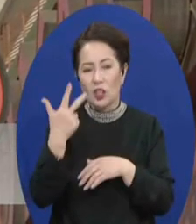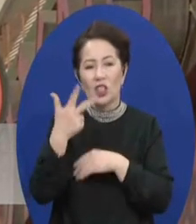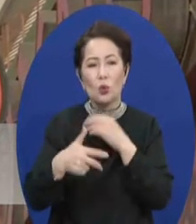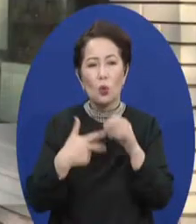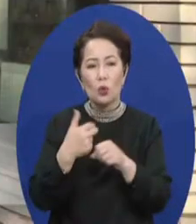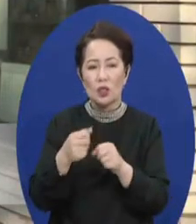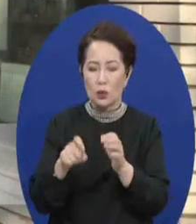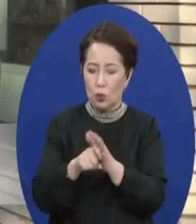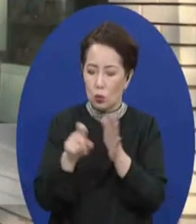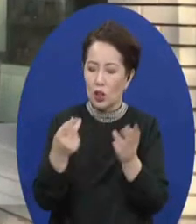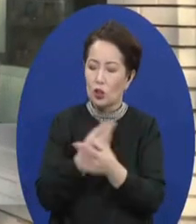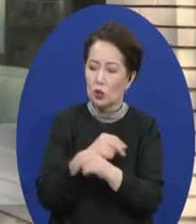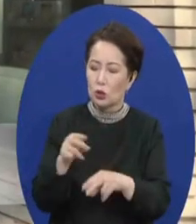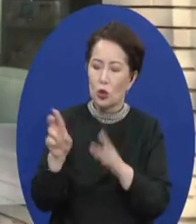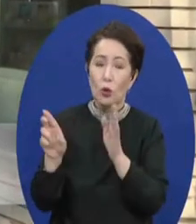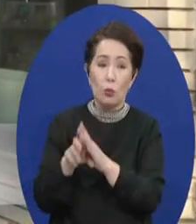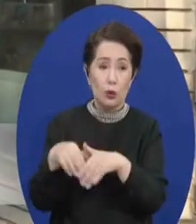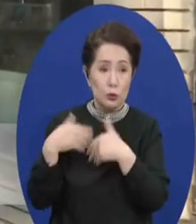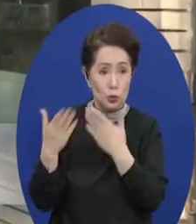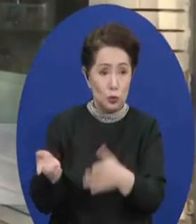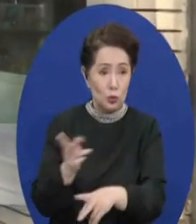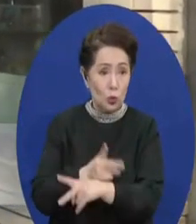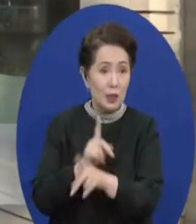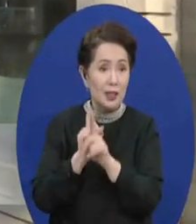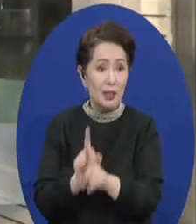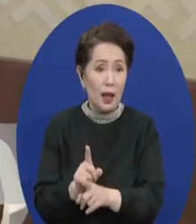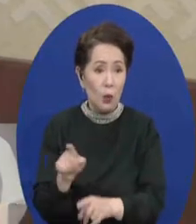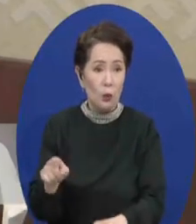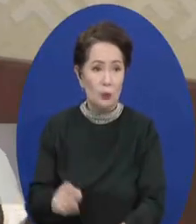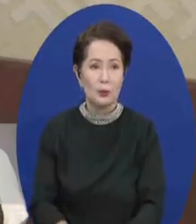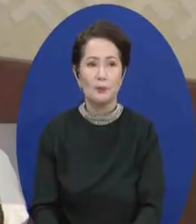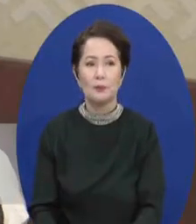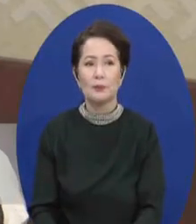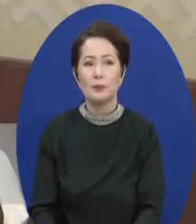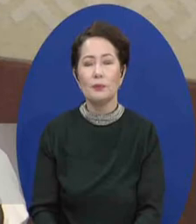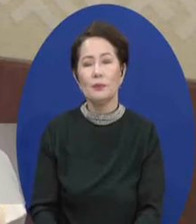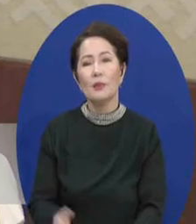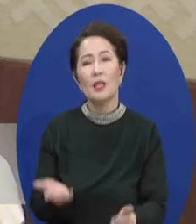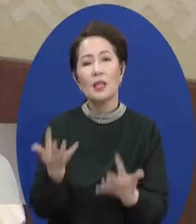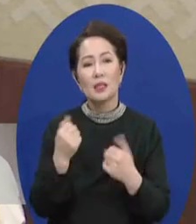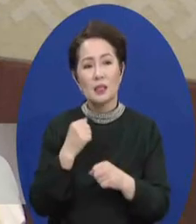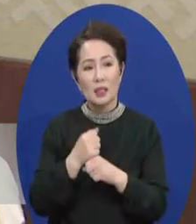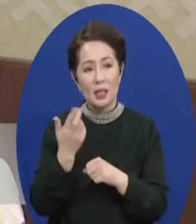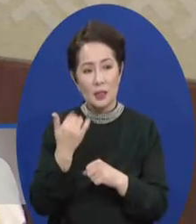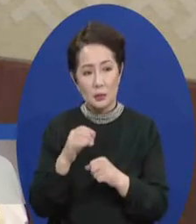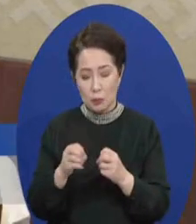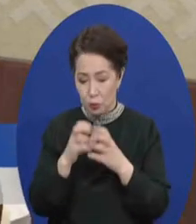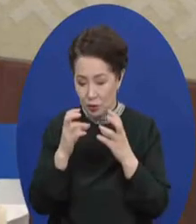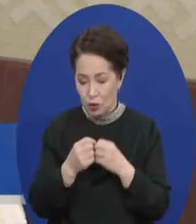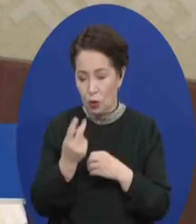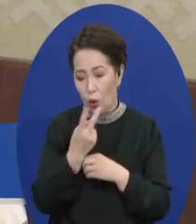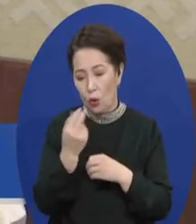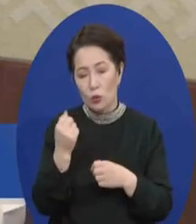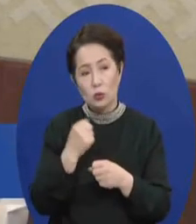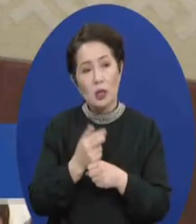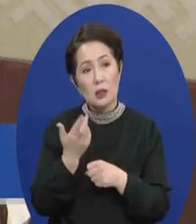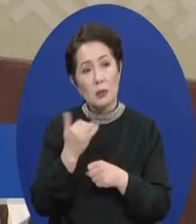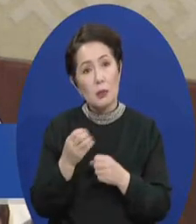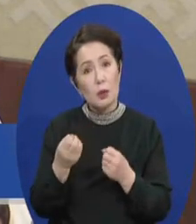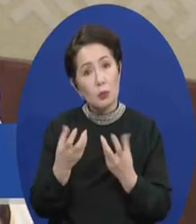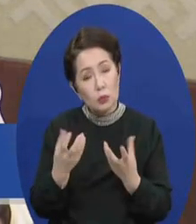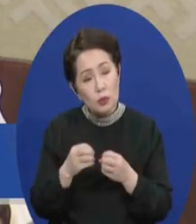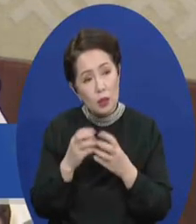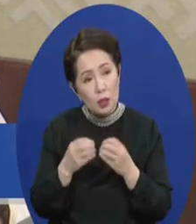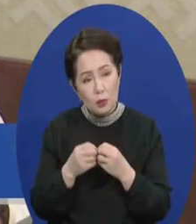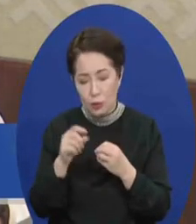эхний 3 жил чөлөөлөх боломж хууль хэрэгжснээр олдож байна. Одоо хэдэн ажлын байр болж байгаа 200 ажлын байр бий болж байгаа ч юм одоо бүгд